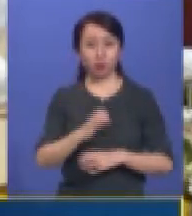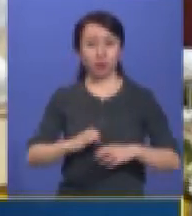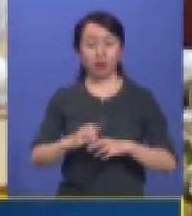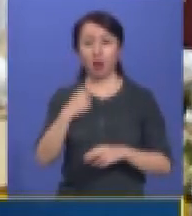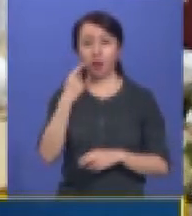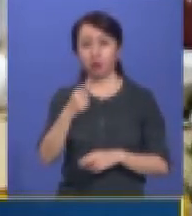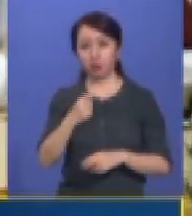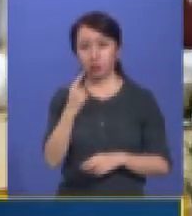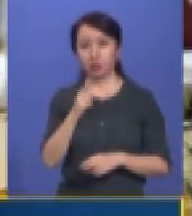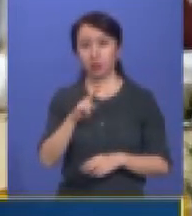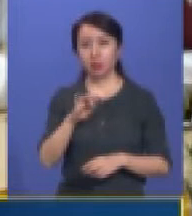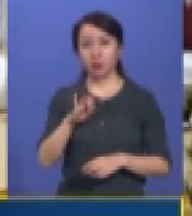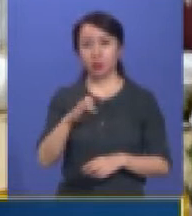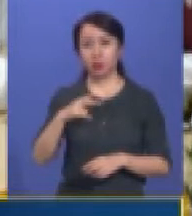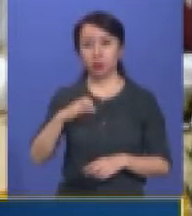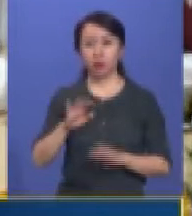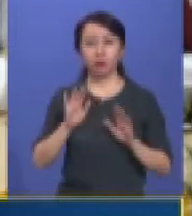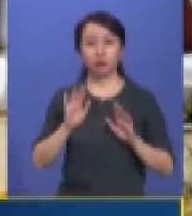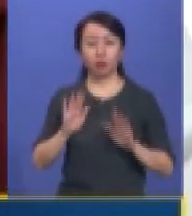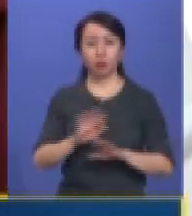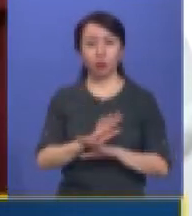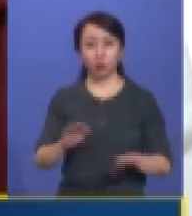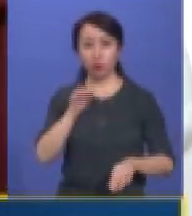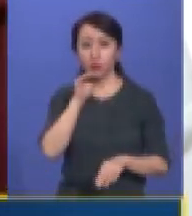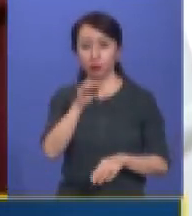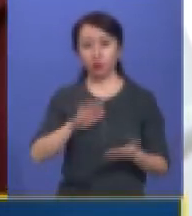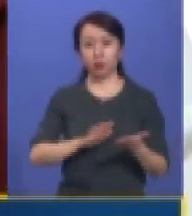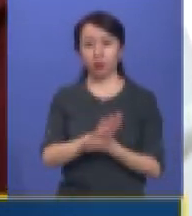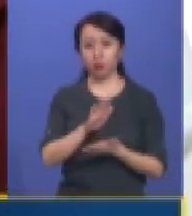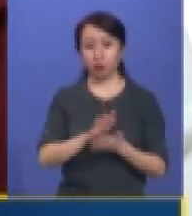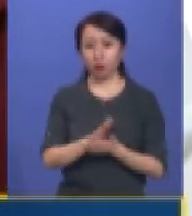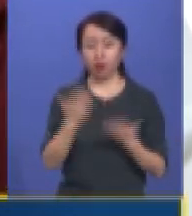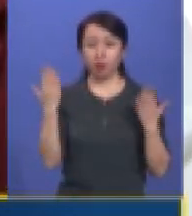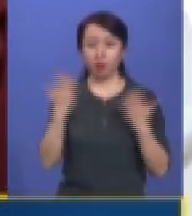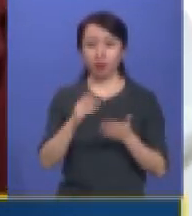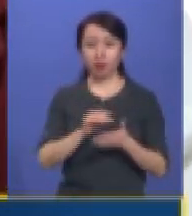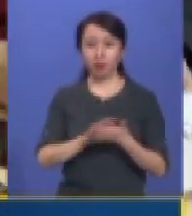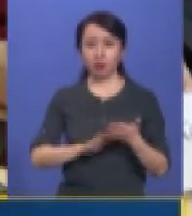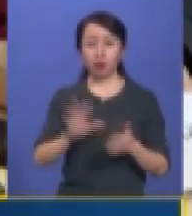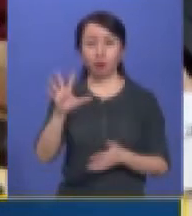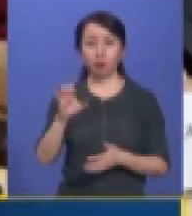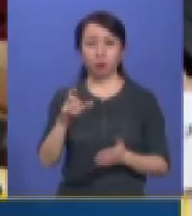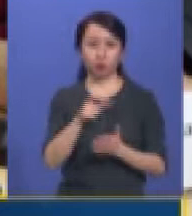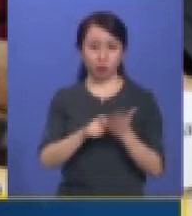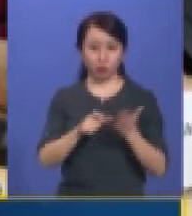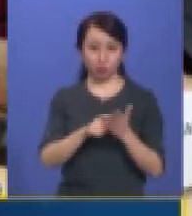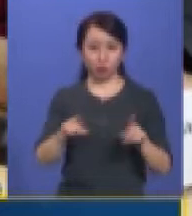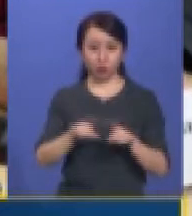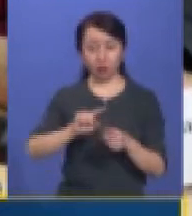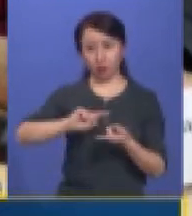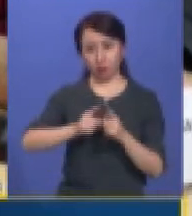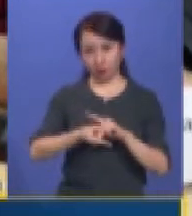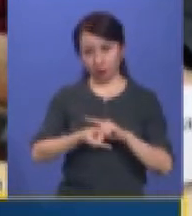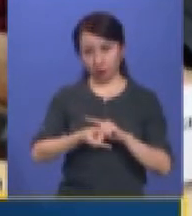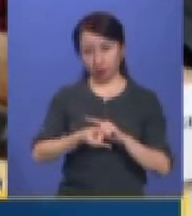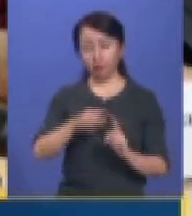было отмечено, Зейнулла Акимжанов не только профессиональный журналист, но и одаренный поэт. Им написано около 500 стихов. Также он переводил